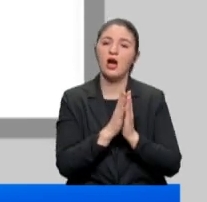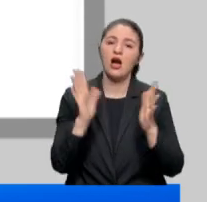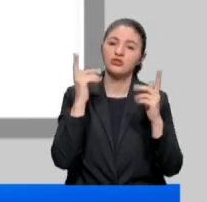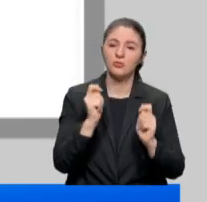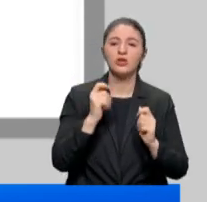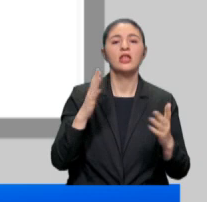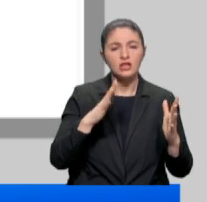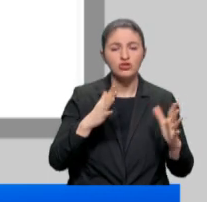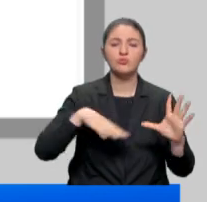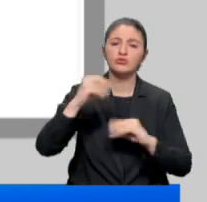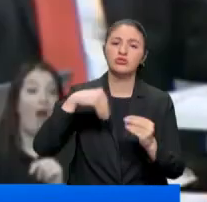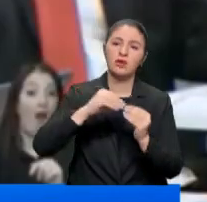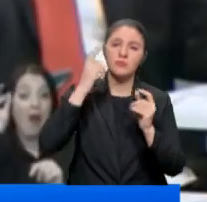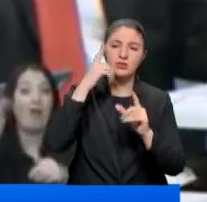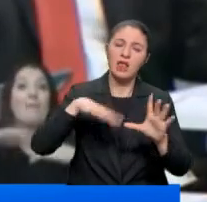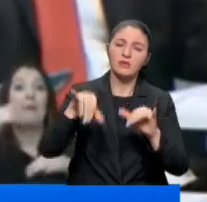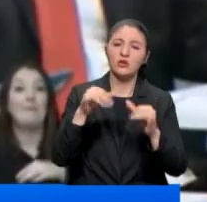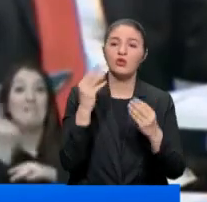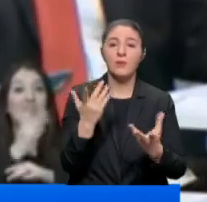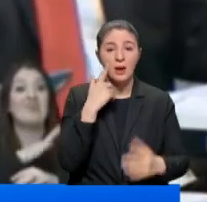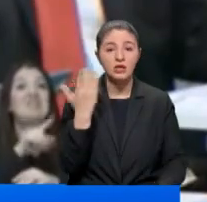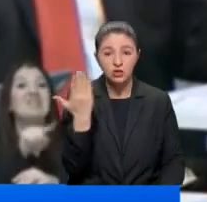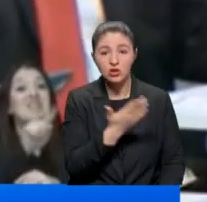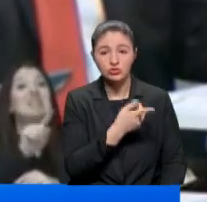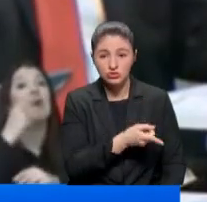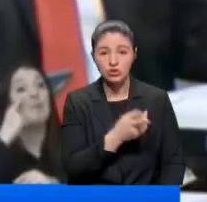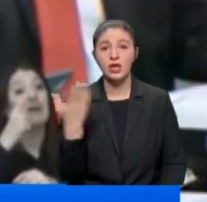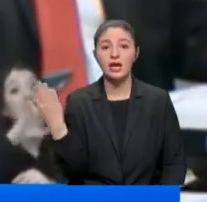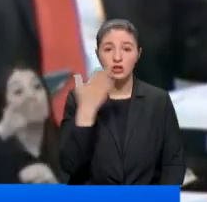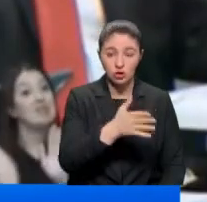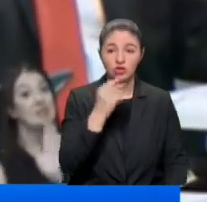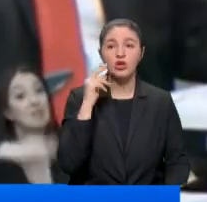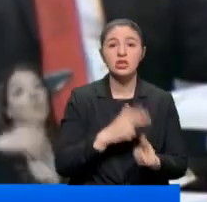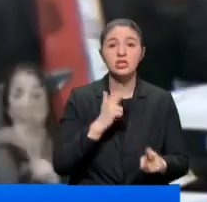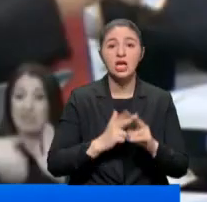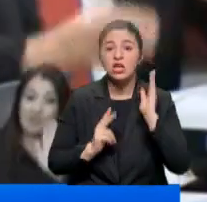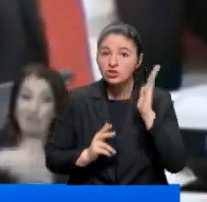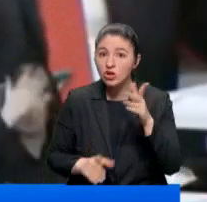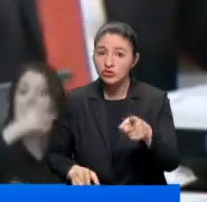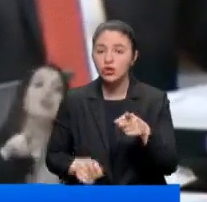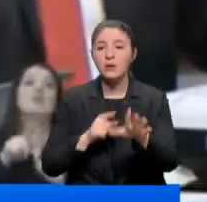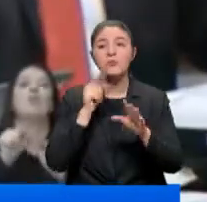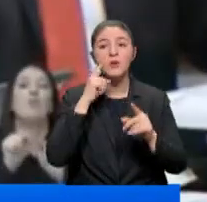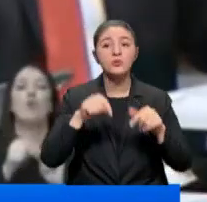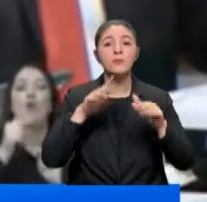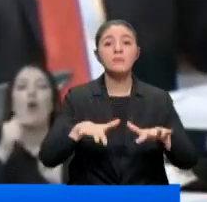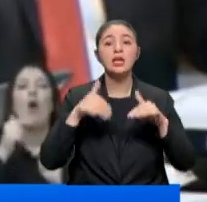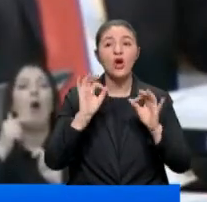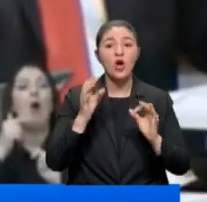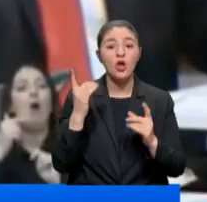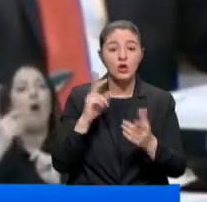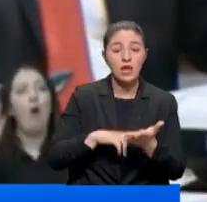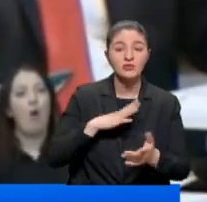Alkışlıyoruz darısı tüm zamların başına. Bakın gidiyorsunuz. Gidiyorsunuz, çok hızlı gidiyorsunuz. Bakın burada öyle meclis üyeleriniz